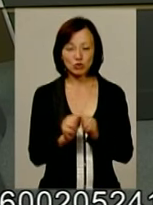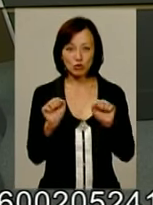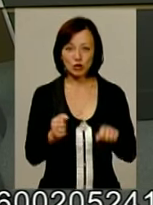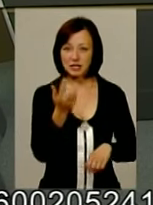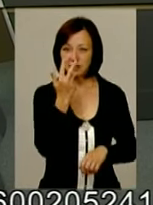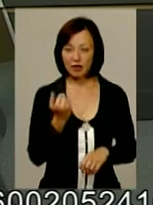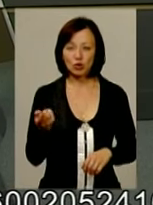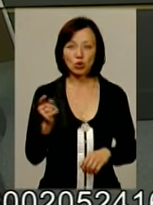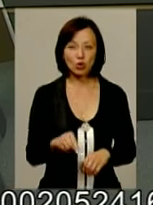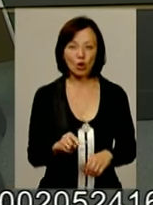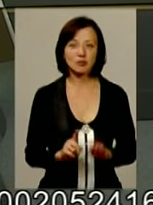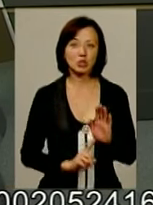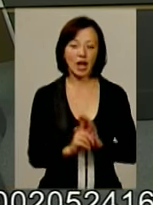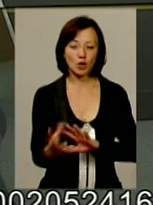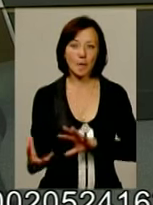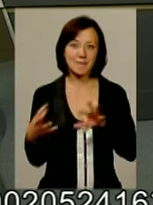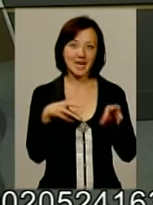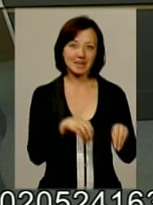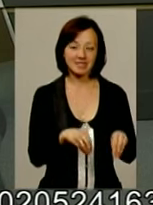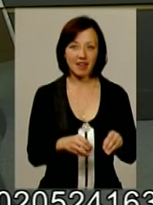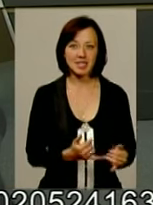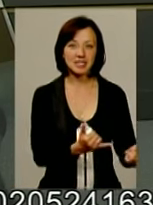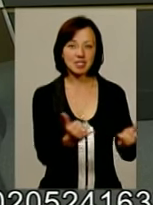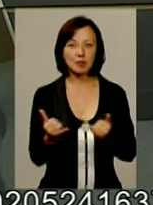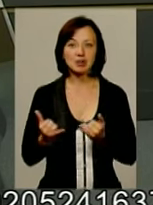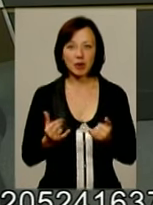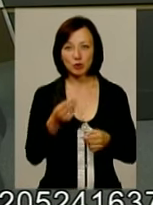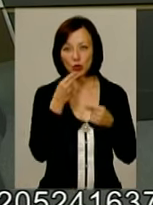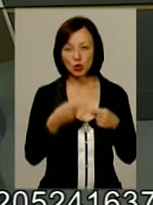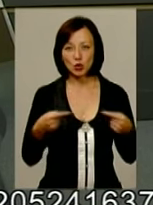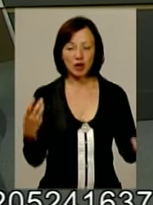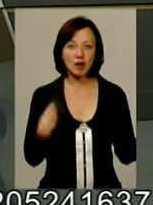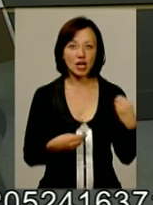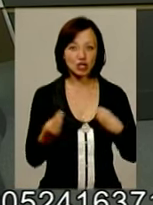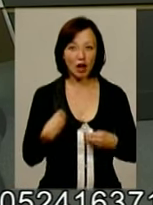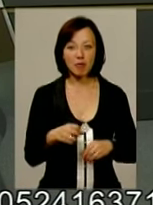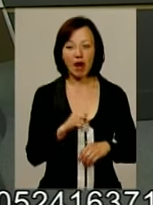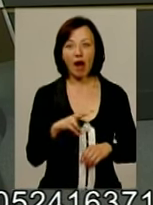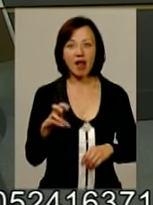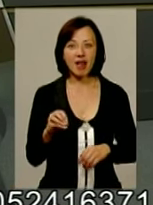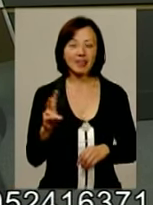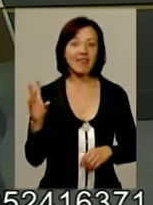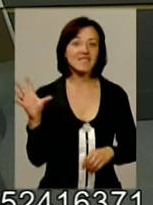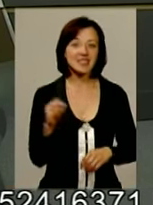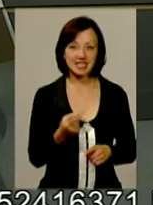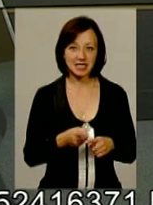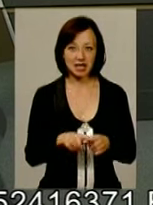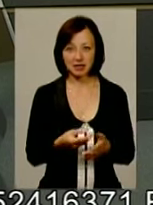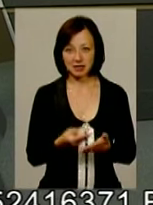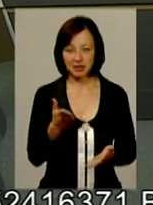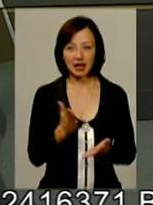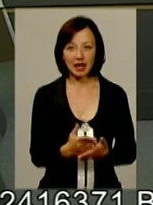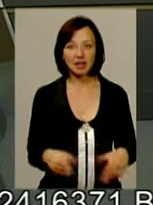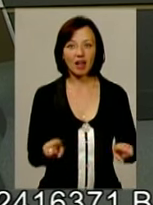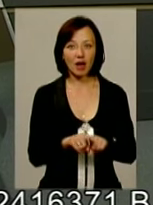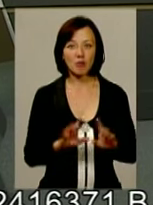от спочатку переселенців там, скажімо, забезпечували продуктами, речами, але не всі це цінять. І є в них такий